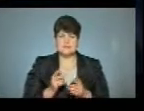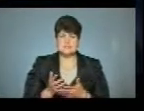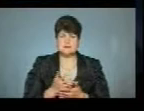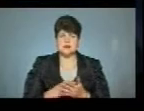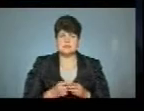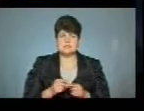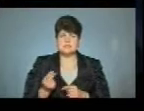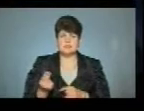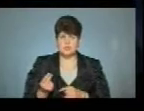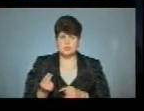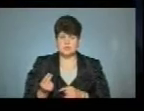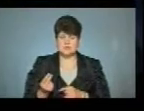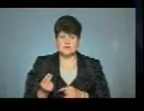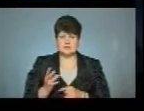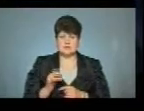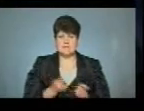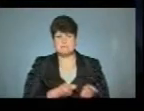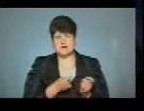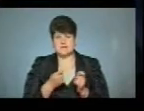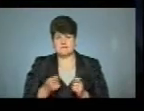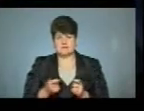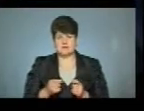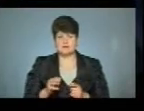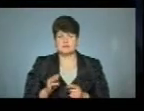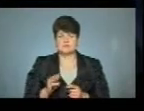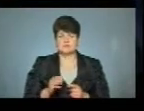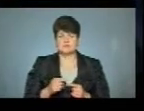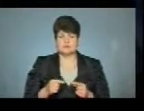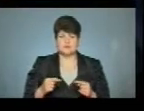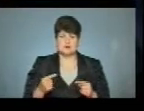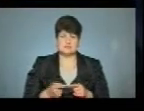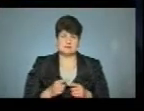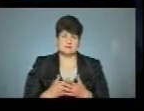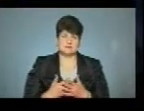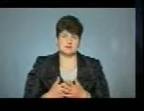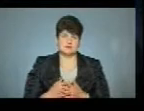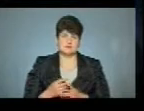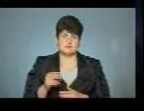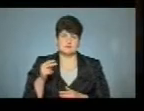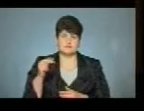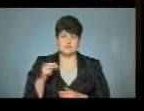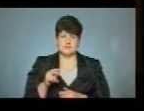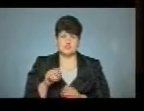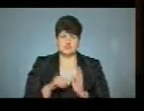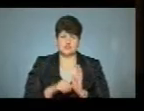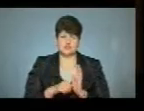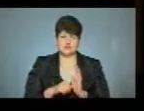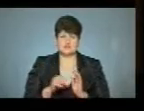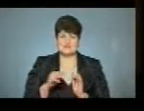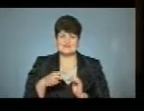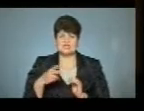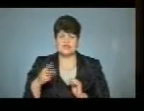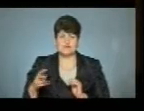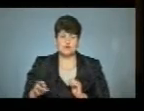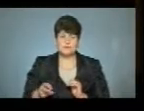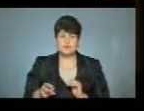зібрали ці кошти. Кошти на перевезення товару з Данії, це приблизний кошт був 1600 євро. Директор 14-ї школи